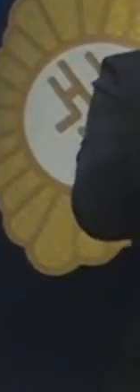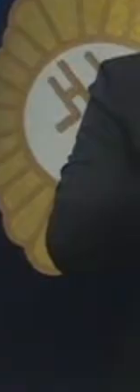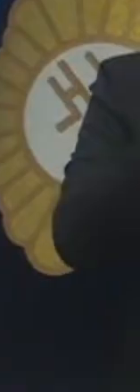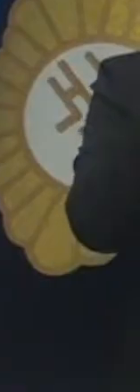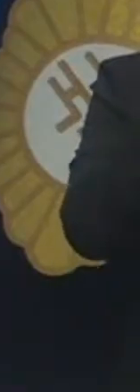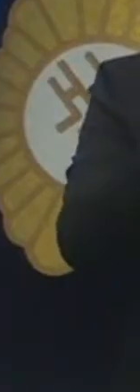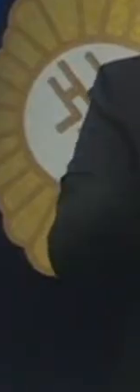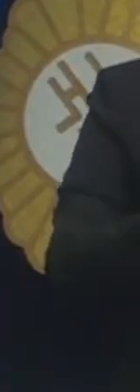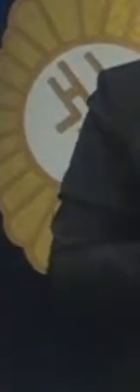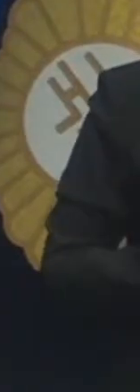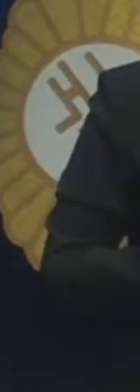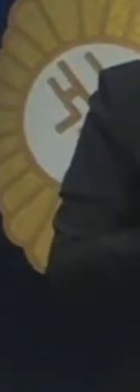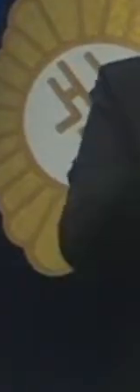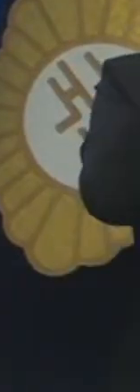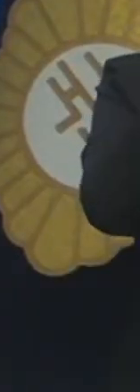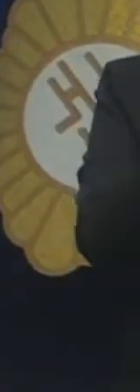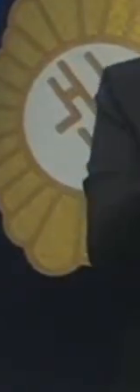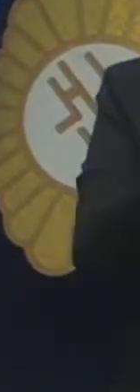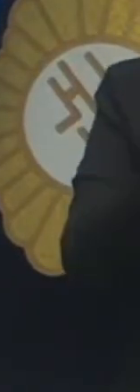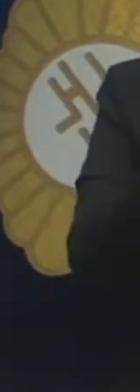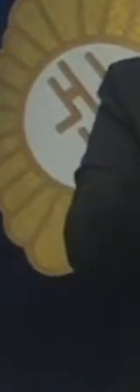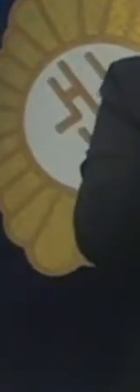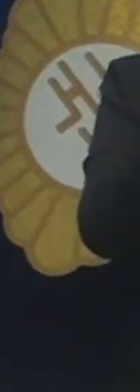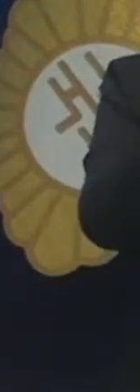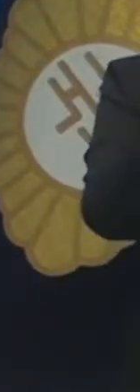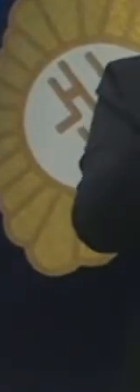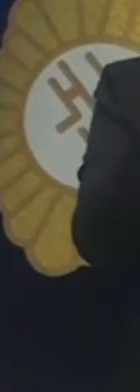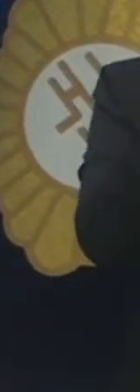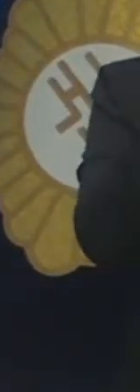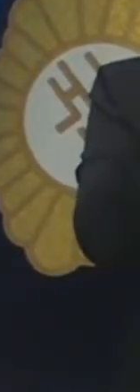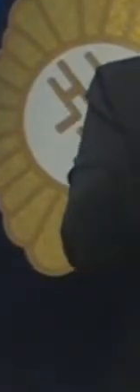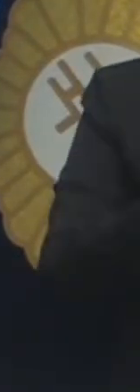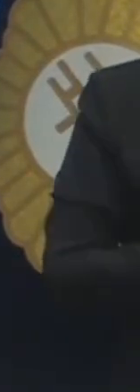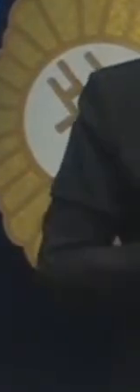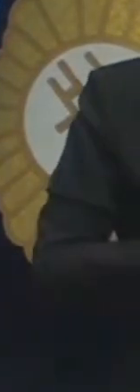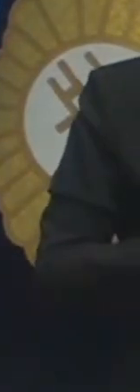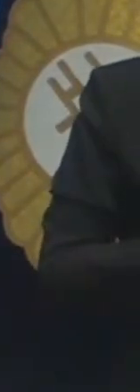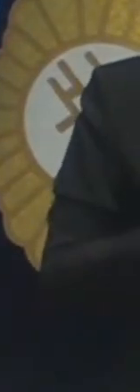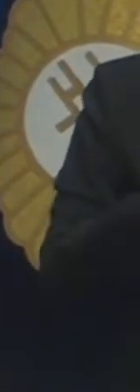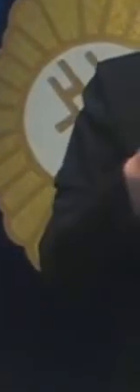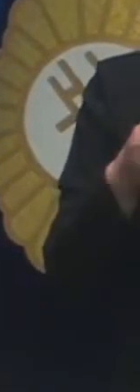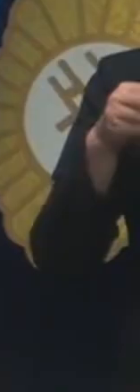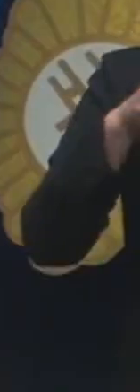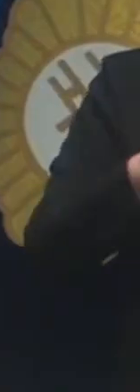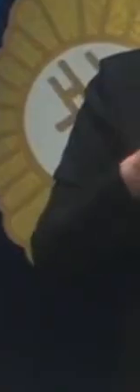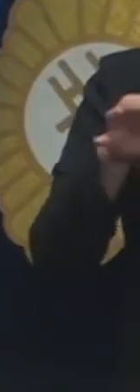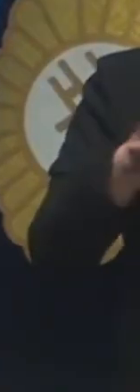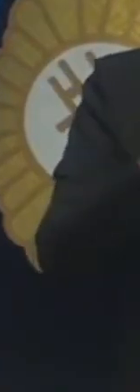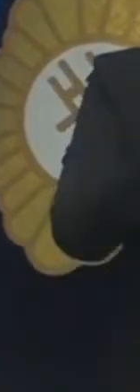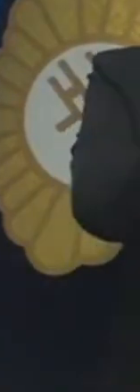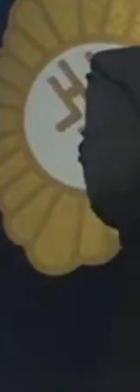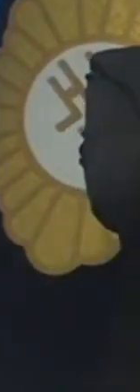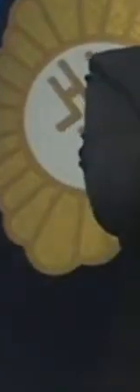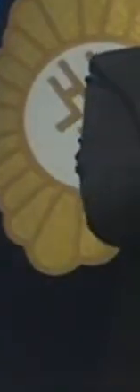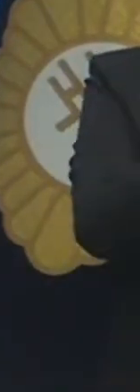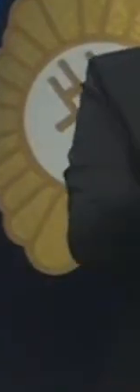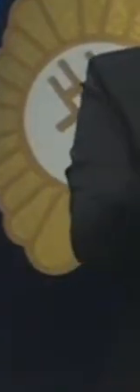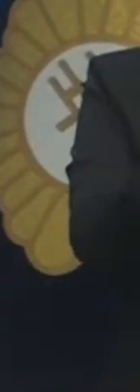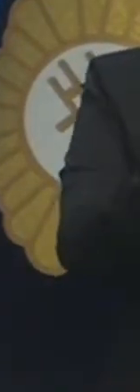살펴보면 정상화를 위한 노력은 단 하나도 보이지 않고 입점업체, 납품업체, 근로자,